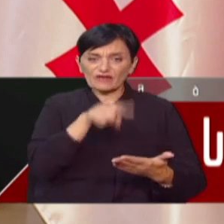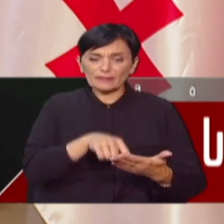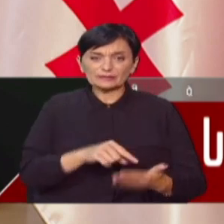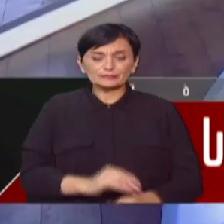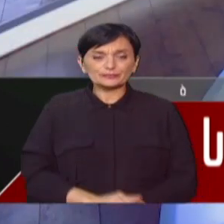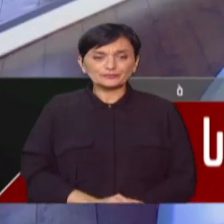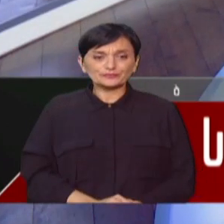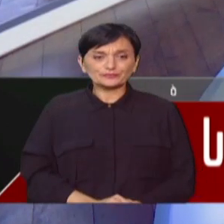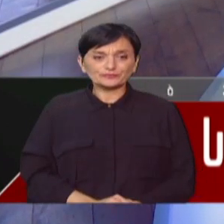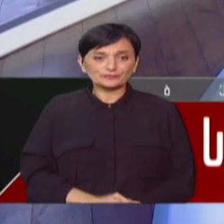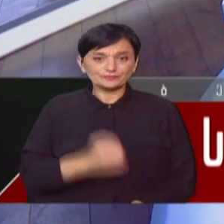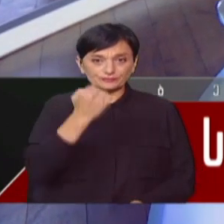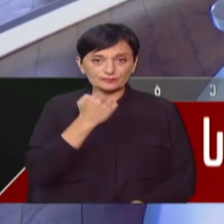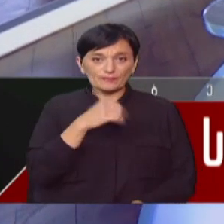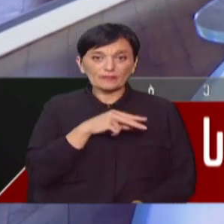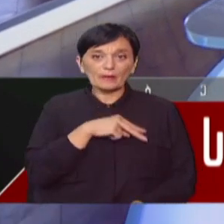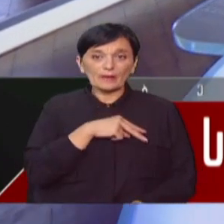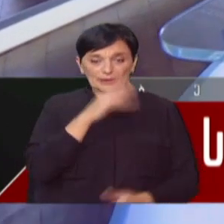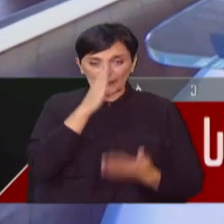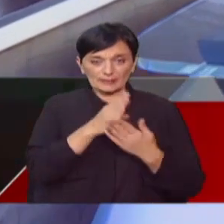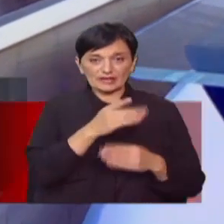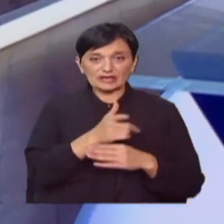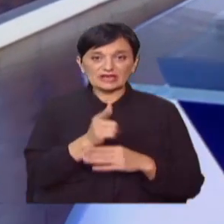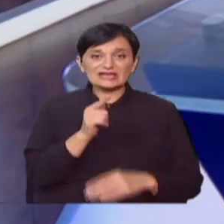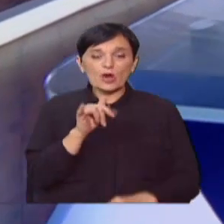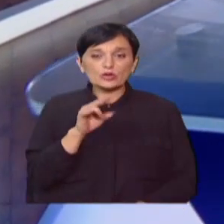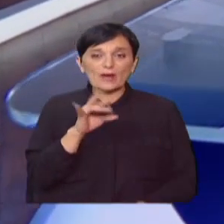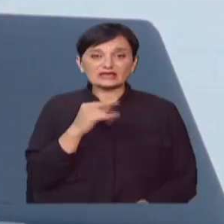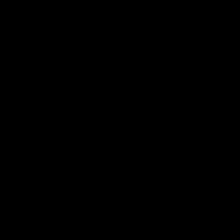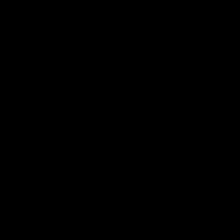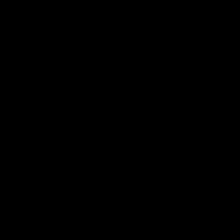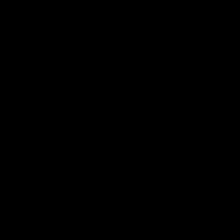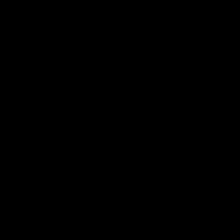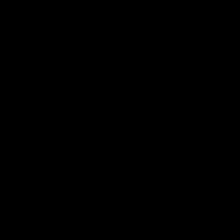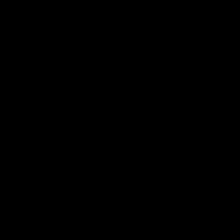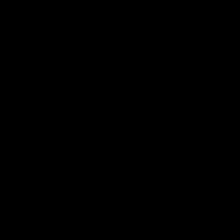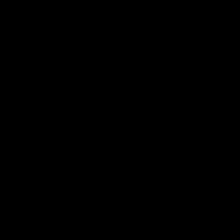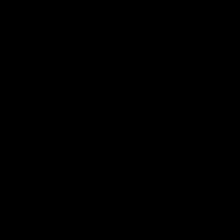მადლობა, პარლამენტიდან პირდაპირ ეთერში თეონა მანაგაძე საუბრობდა.